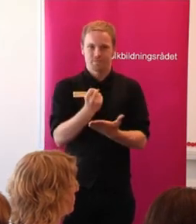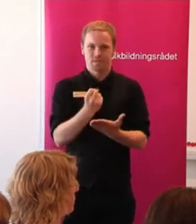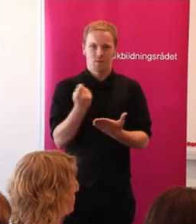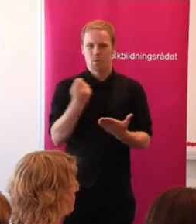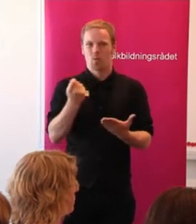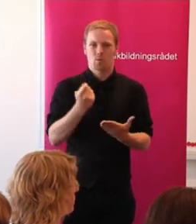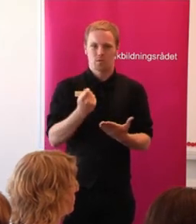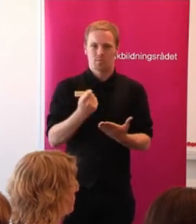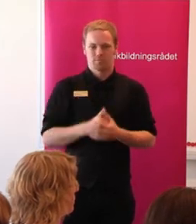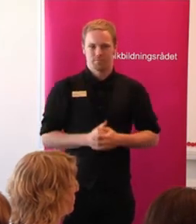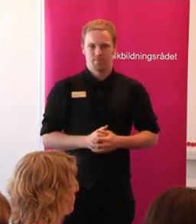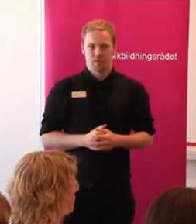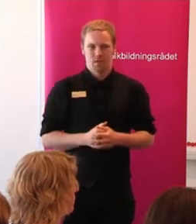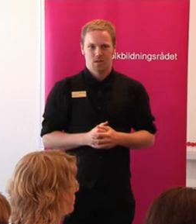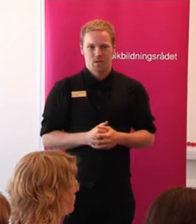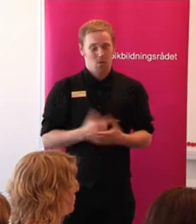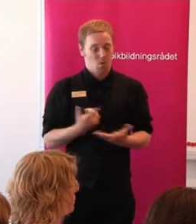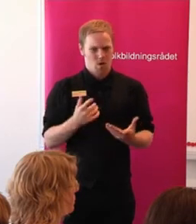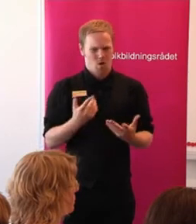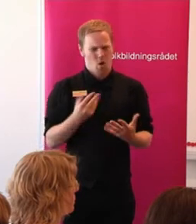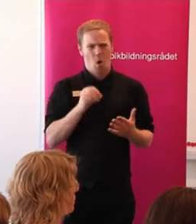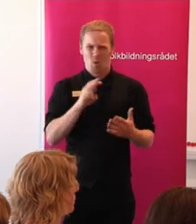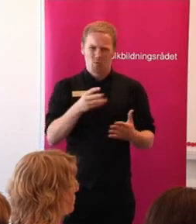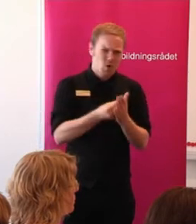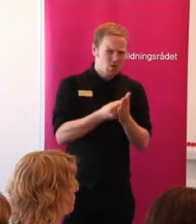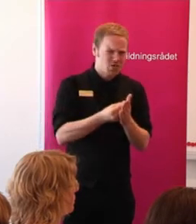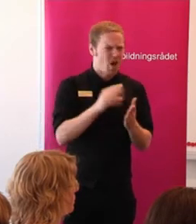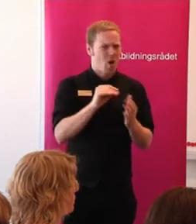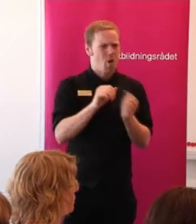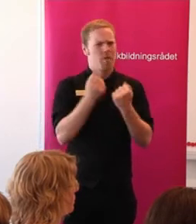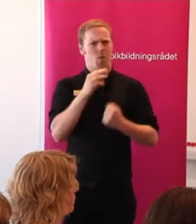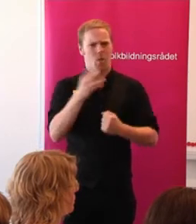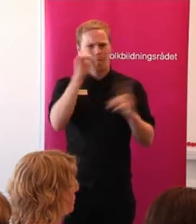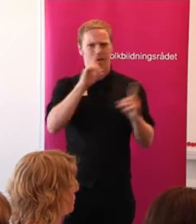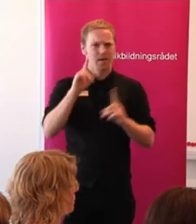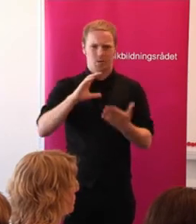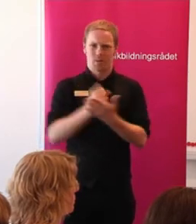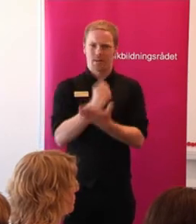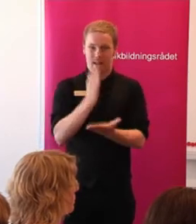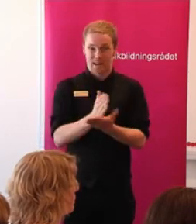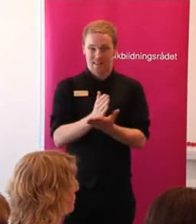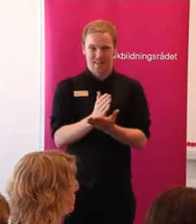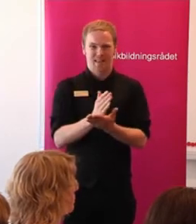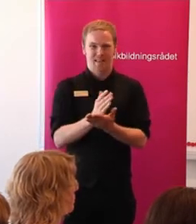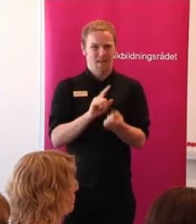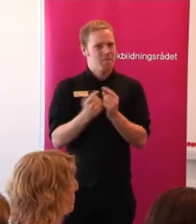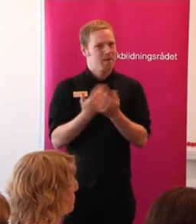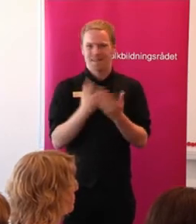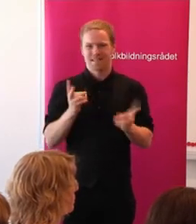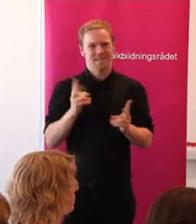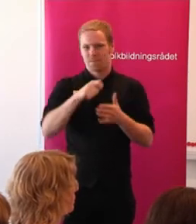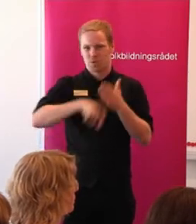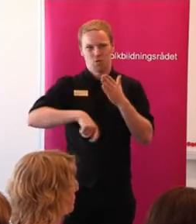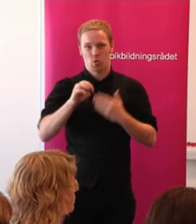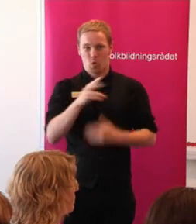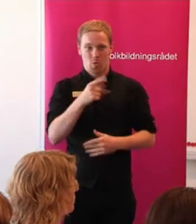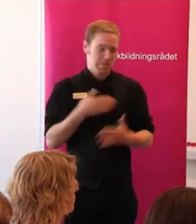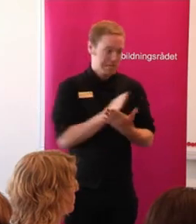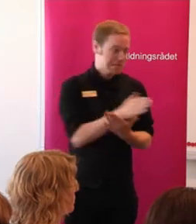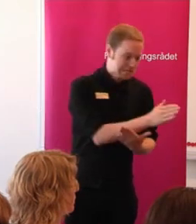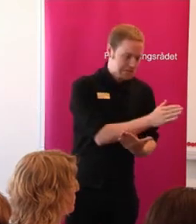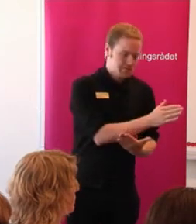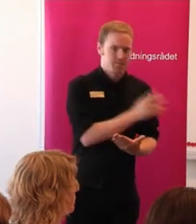så, kosta vad det kostar vill, det blir alltid billigast i slutändan att människor hamnar rätt. Någon kommentar på det, Lotta? Ja, så grunden måste ju